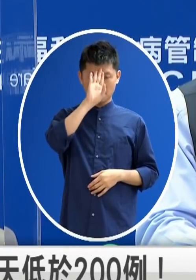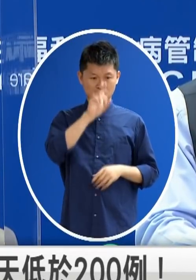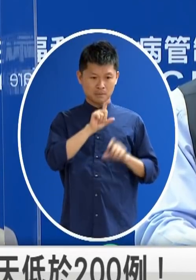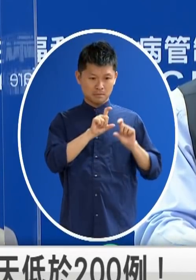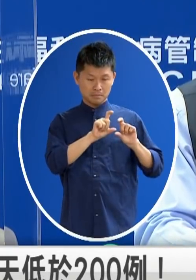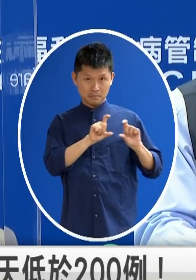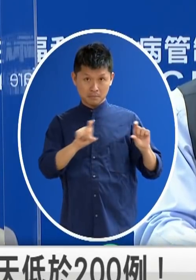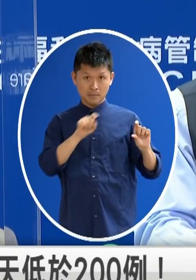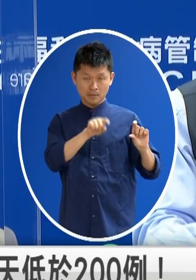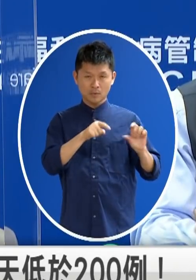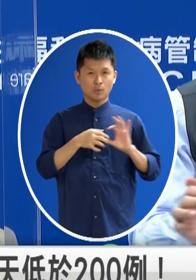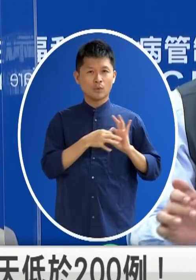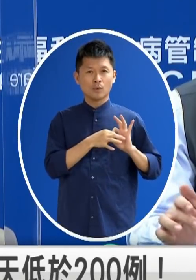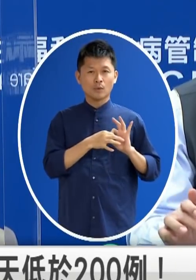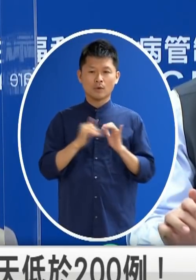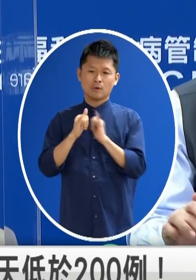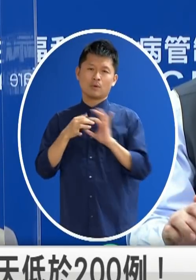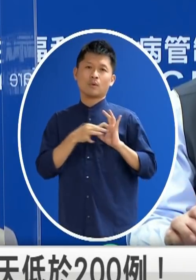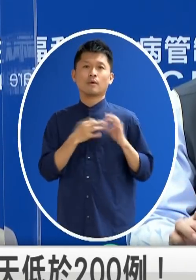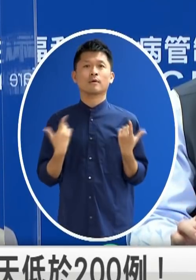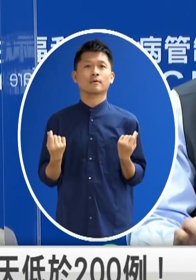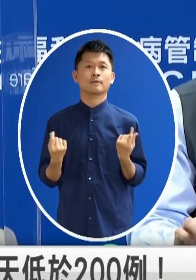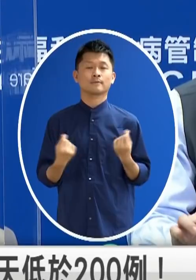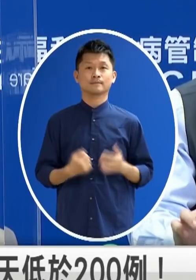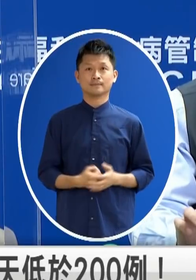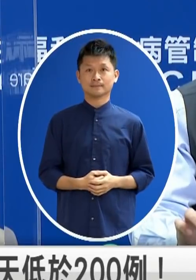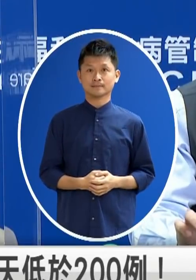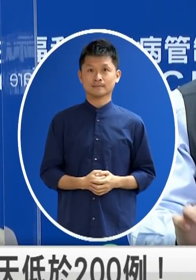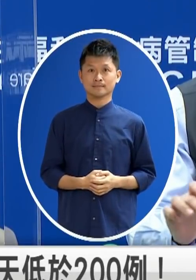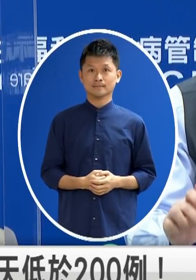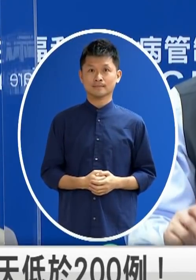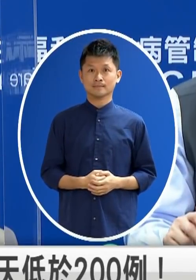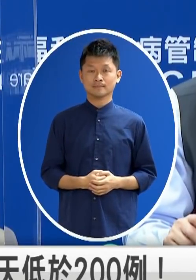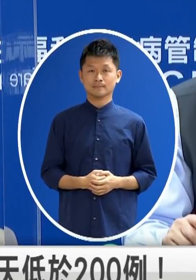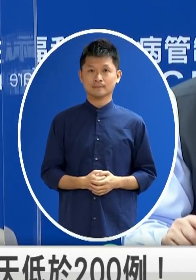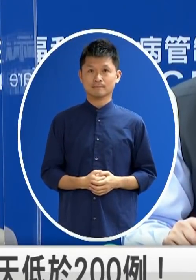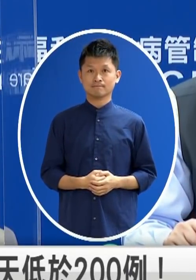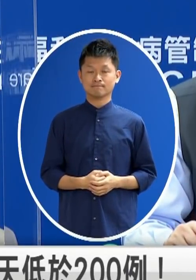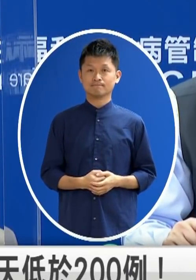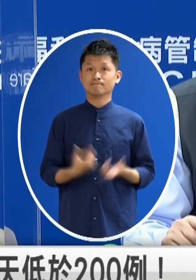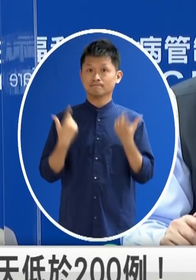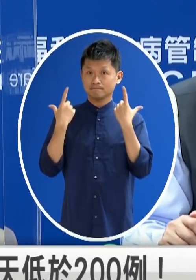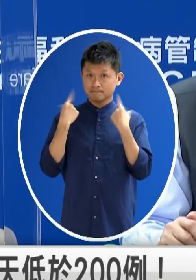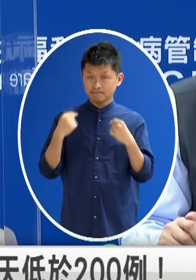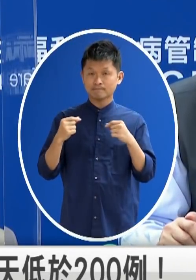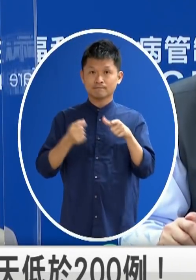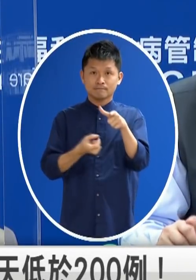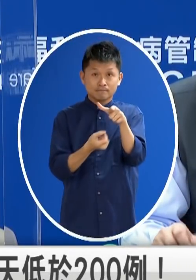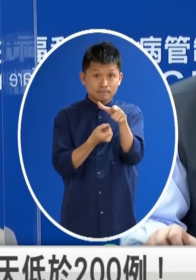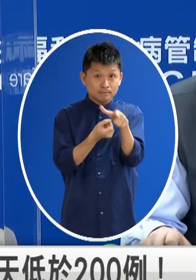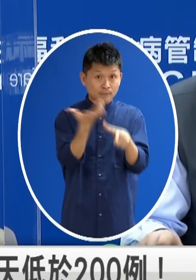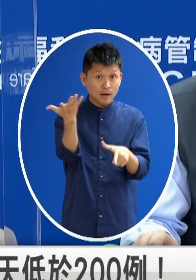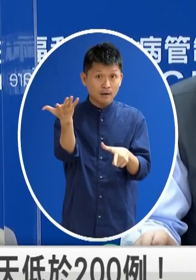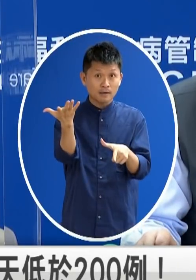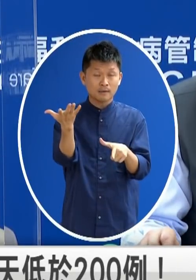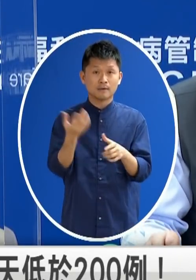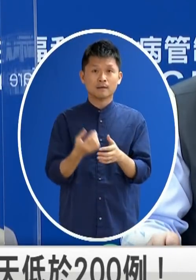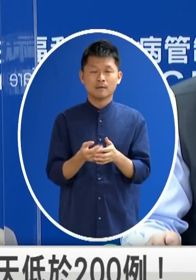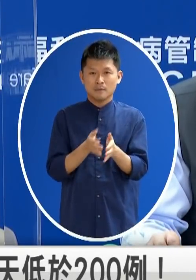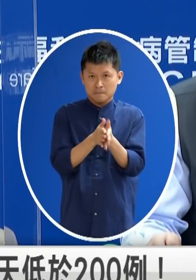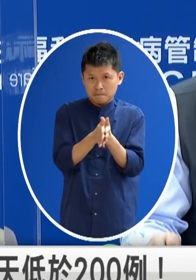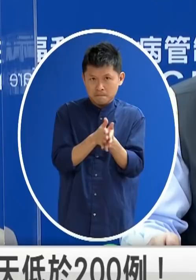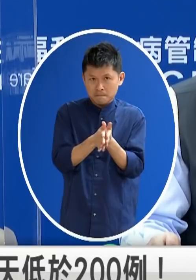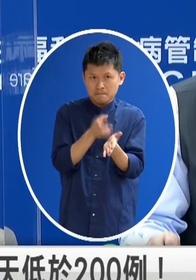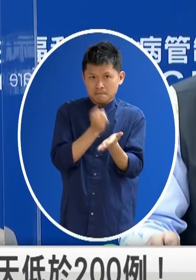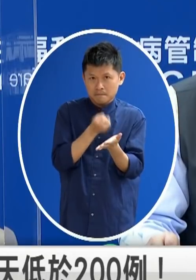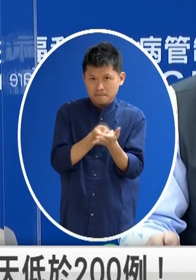常的关心，民众也很关心。那我们还是照着原来所公布的一个所要